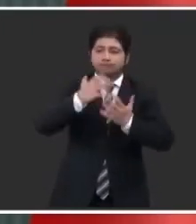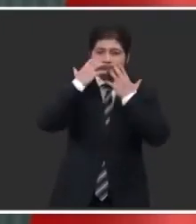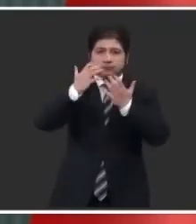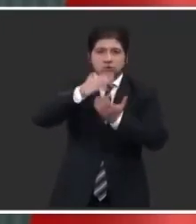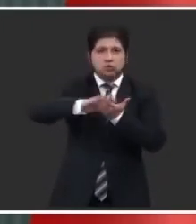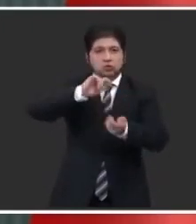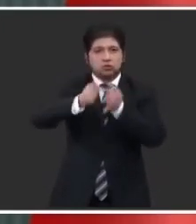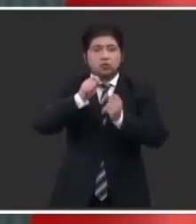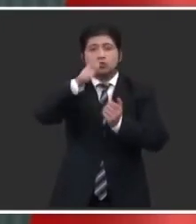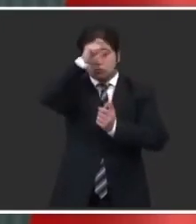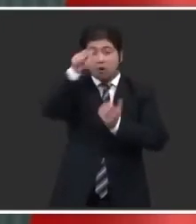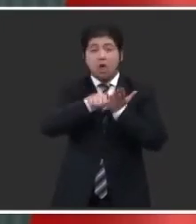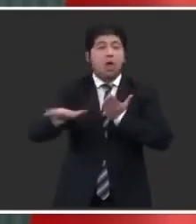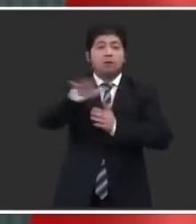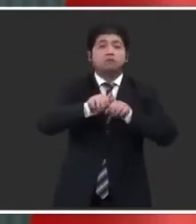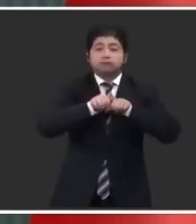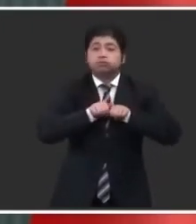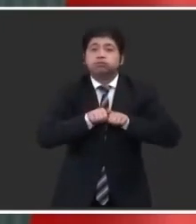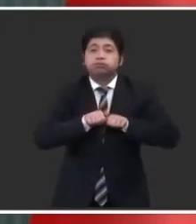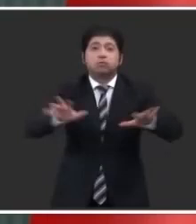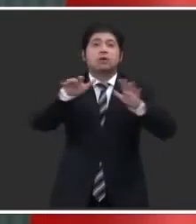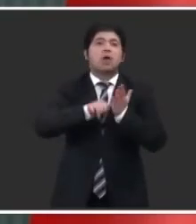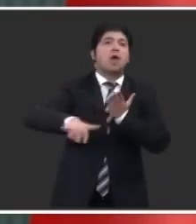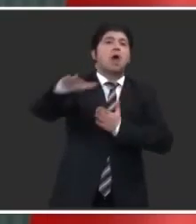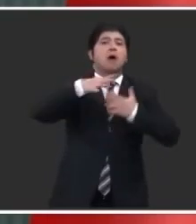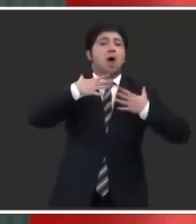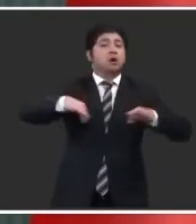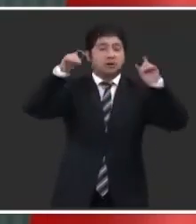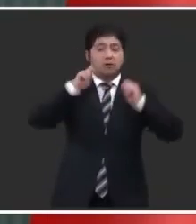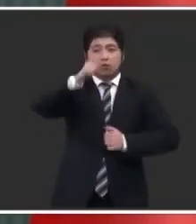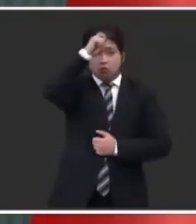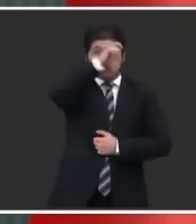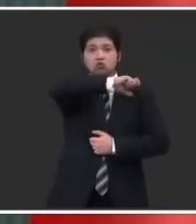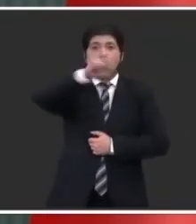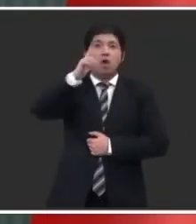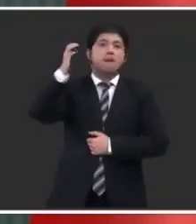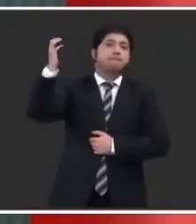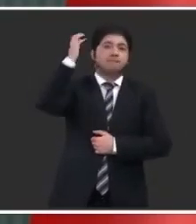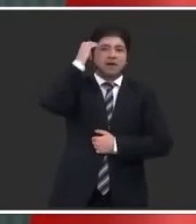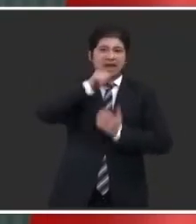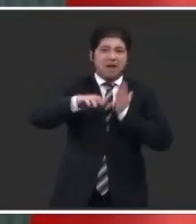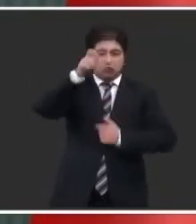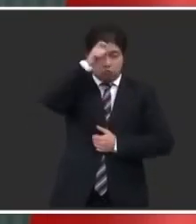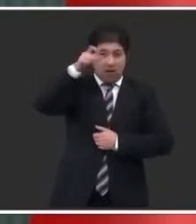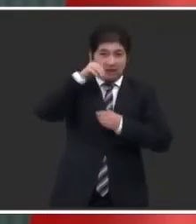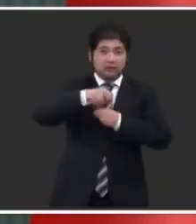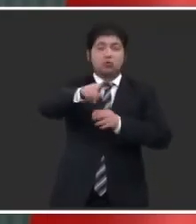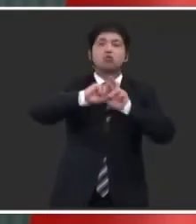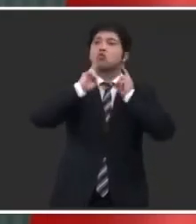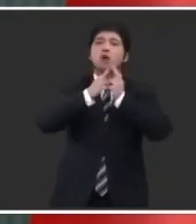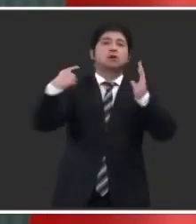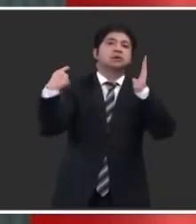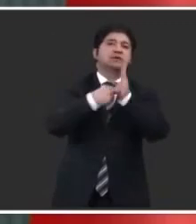köşesine uzanan yaygın altyapımızla her Türkiye başlığı altında küresel bir